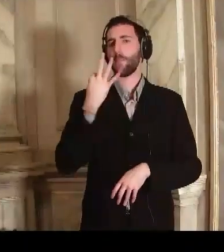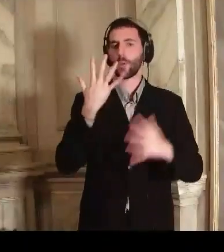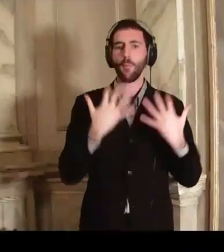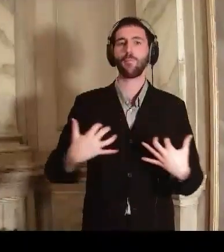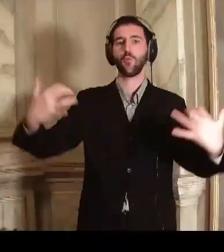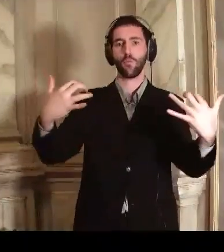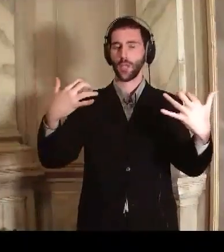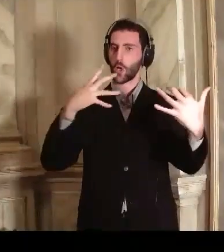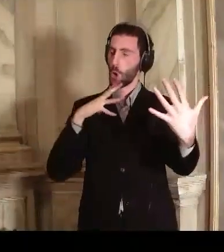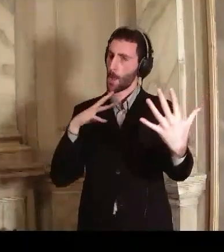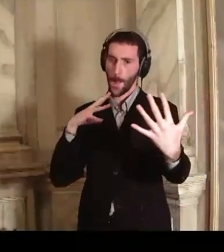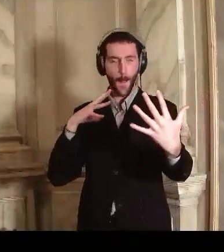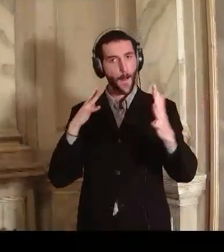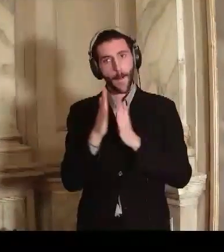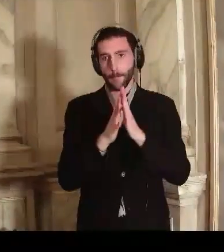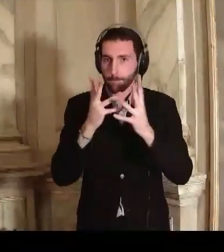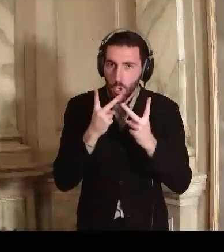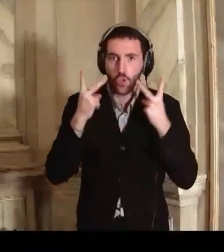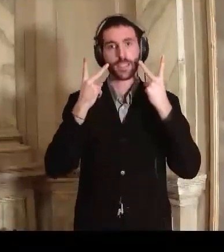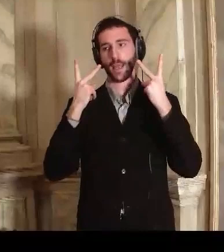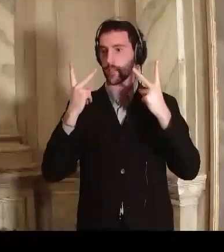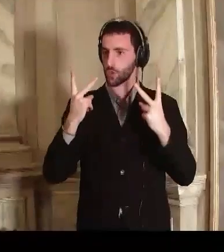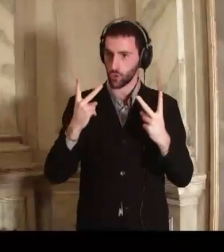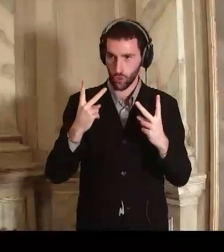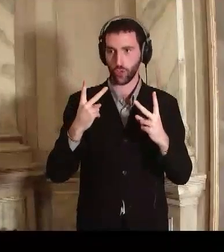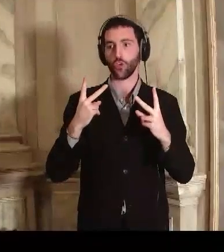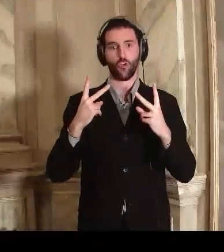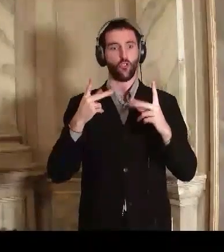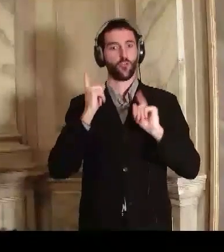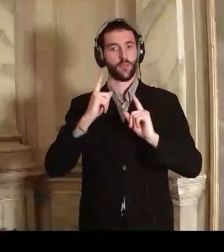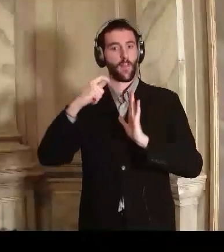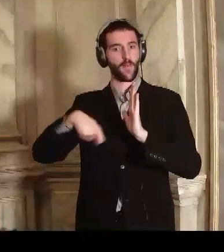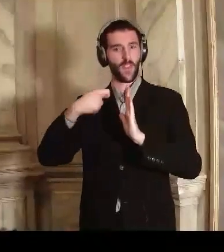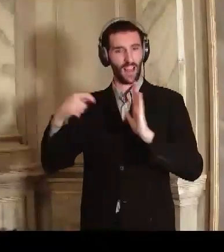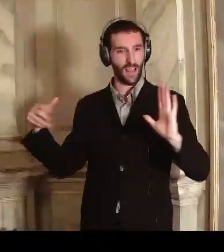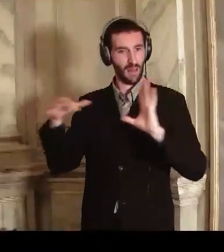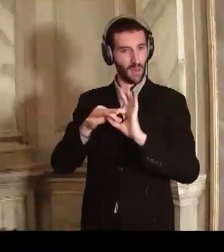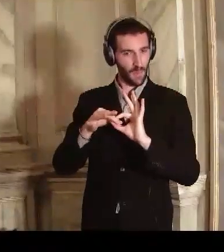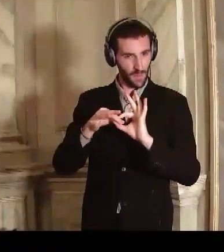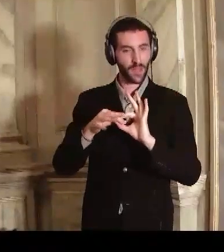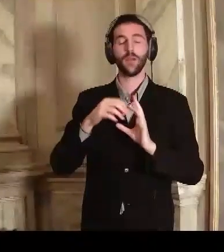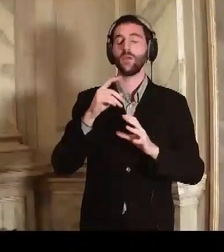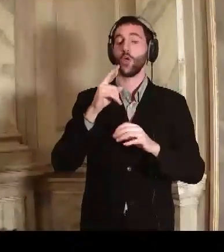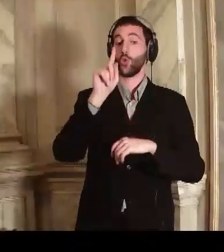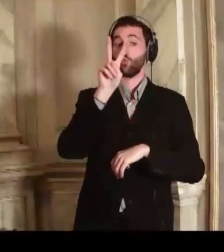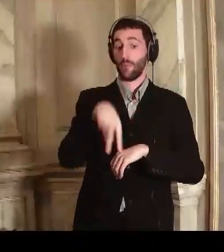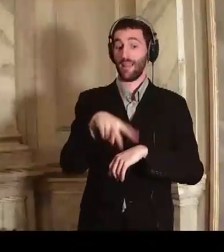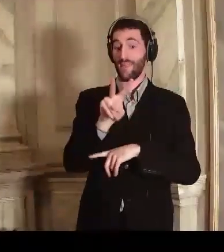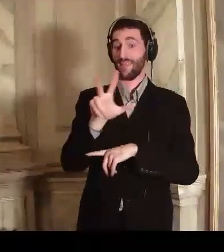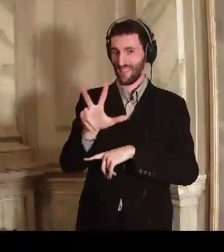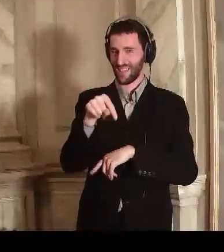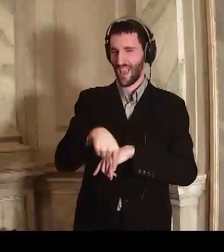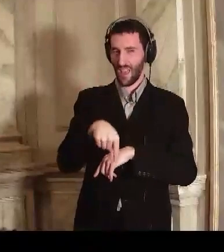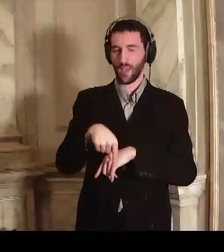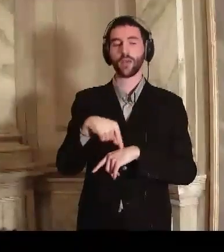loro esordio ed è dunque un'iniziativa che intendiamo proseguire anche quest'anno. Nella Biennale Danza 23 presenteremo opere cinematografiche